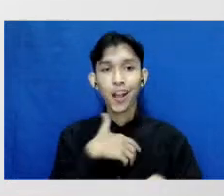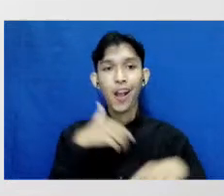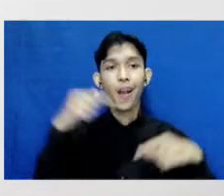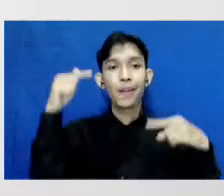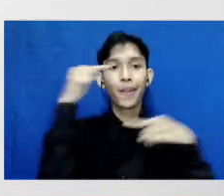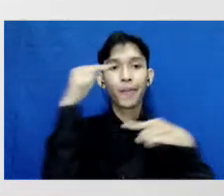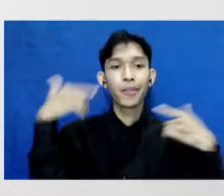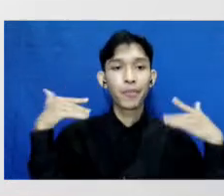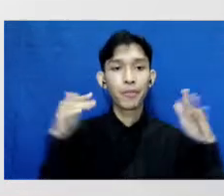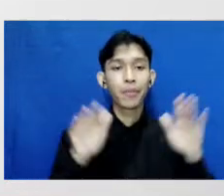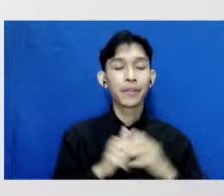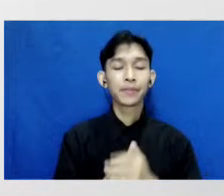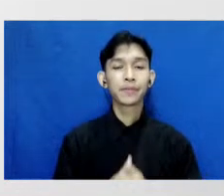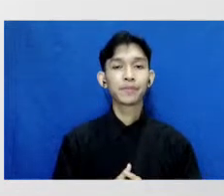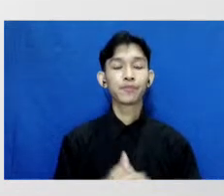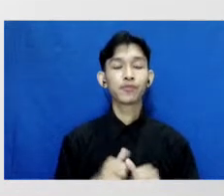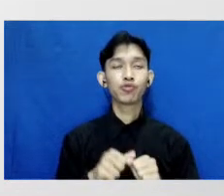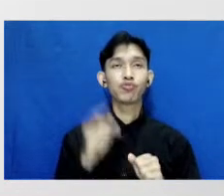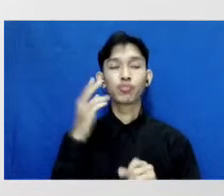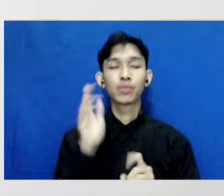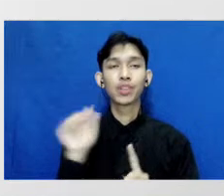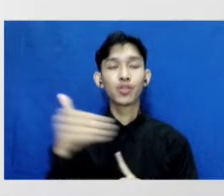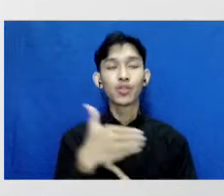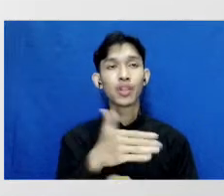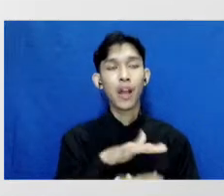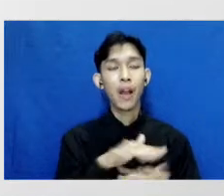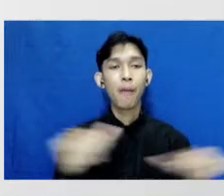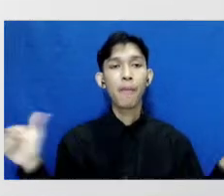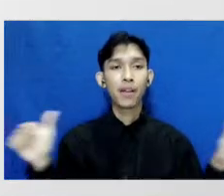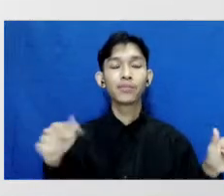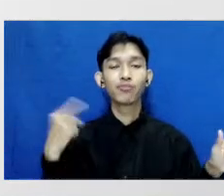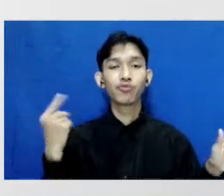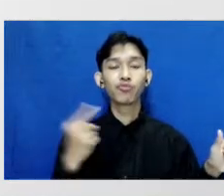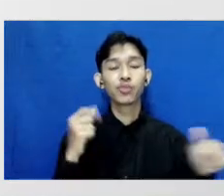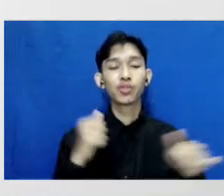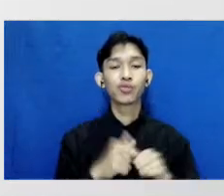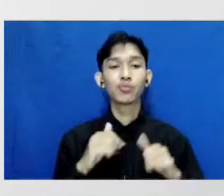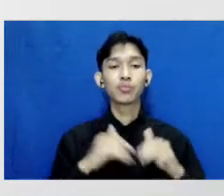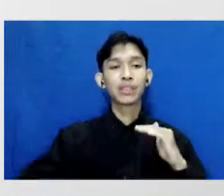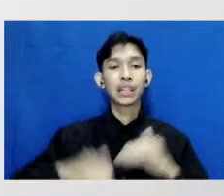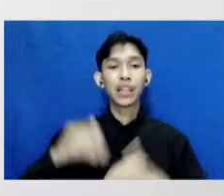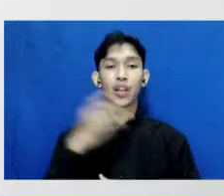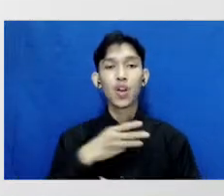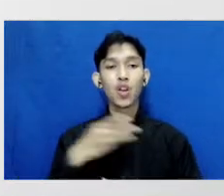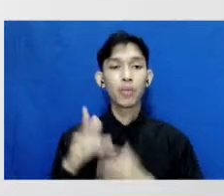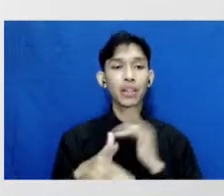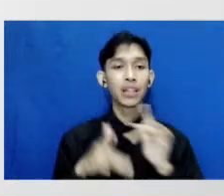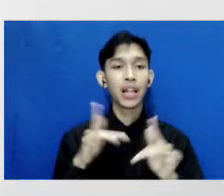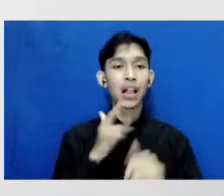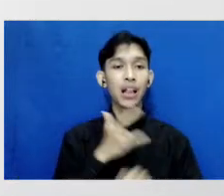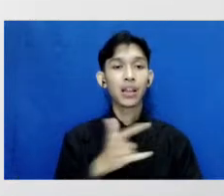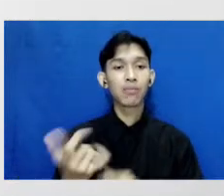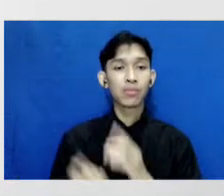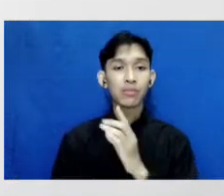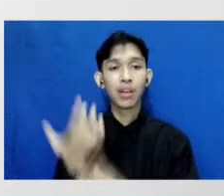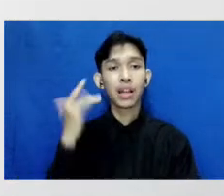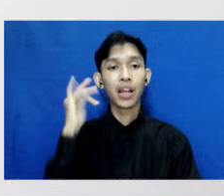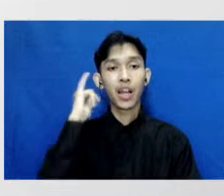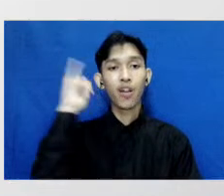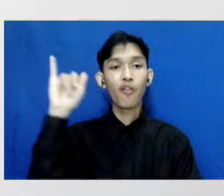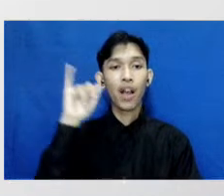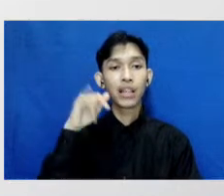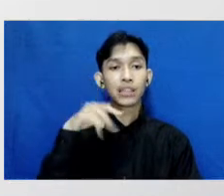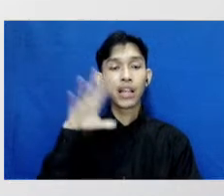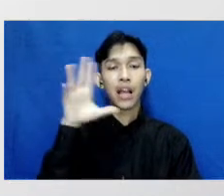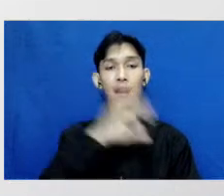untuk melindungi keamanan publik, antara hak atas privasi dengan keinginan untuk meningkatkan ekonomi digital dan terus mengembangkan inovasi. Kita